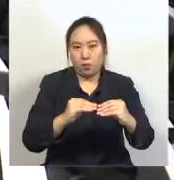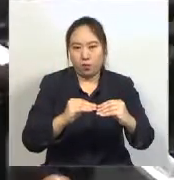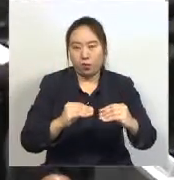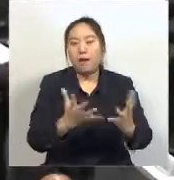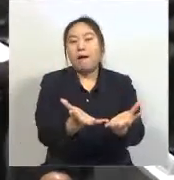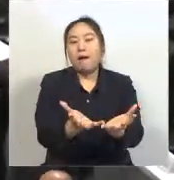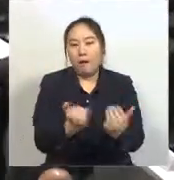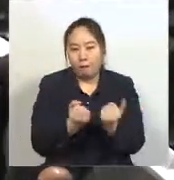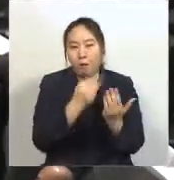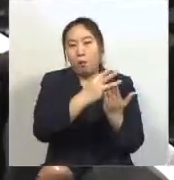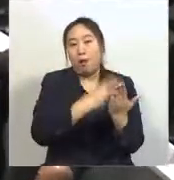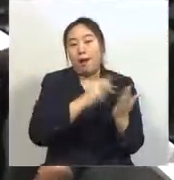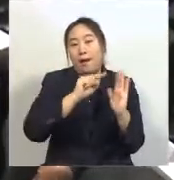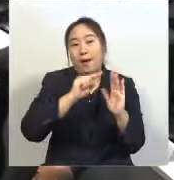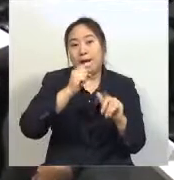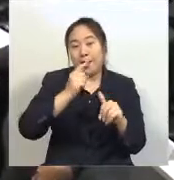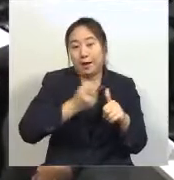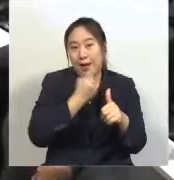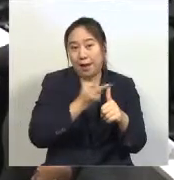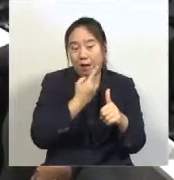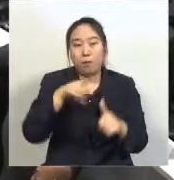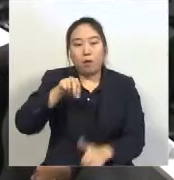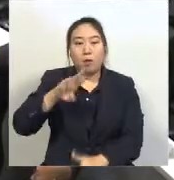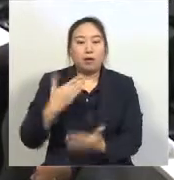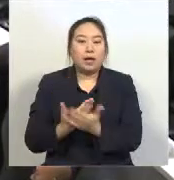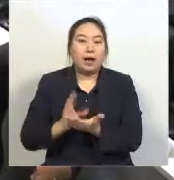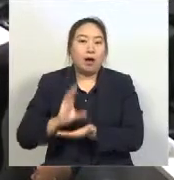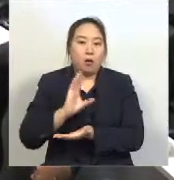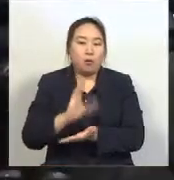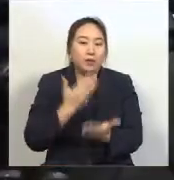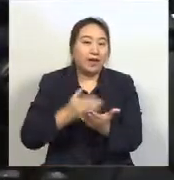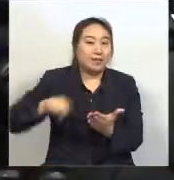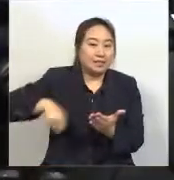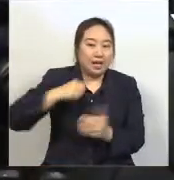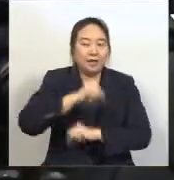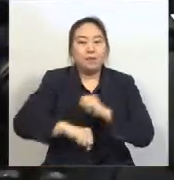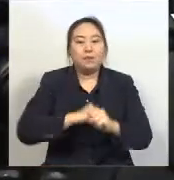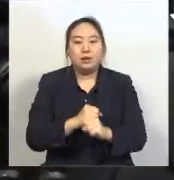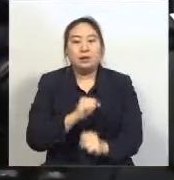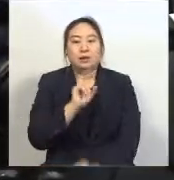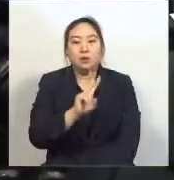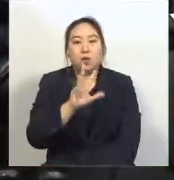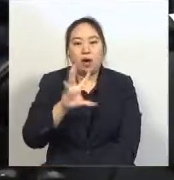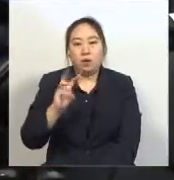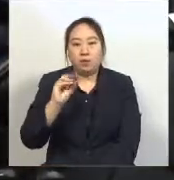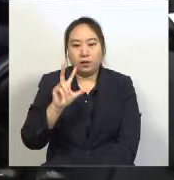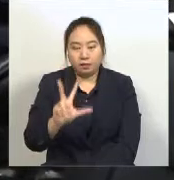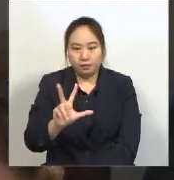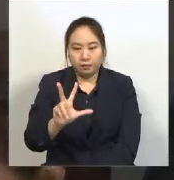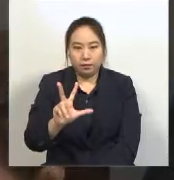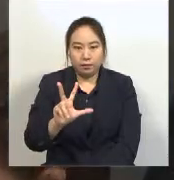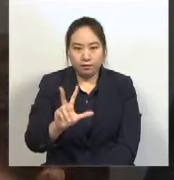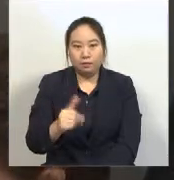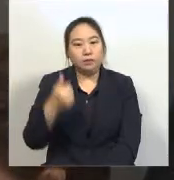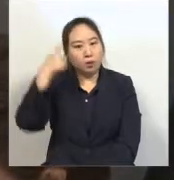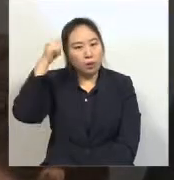หลักการวาระแรกของร่างพระราชบัญญัติงบประมาณรายจ่ายประจำปีงบประมาณ2563โ